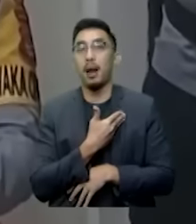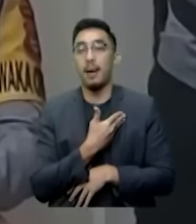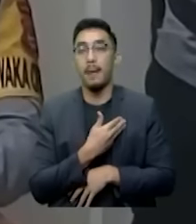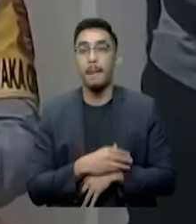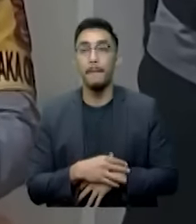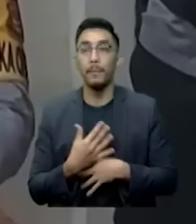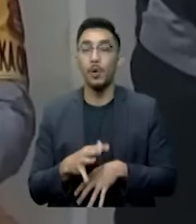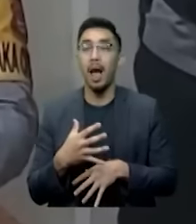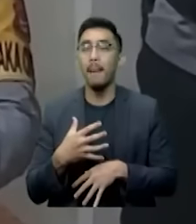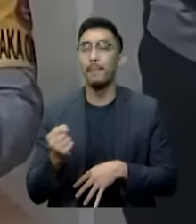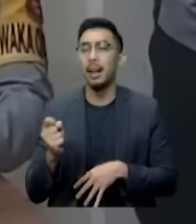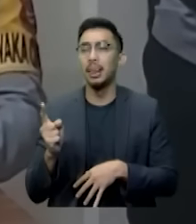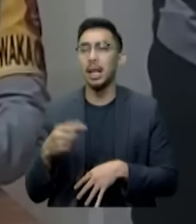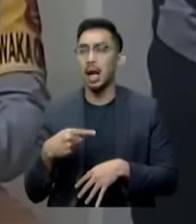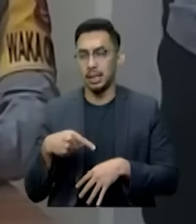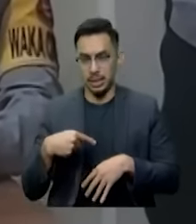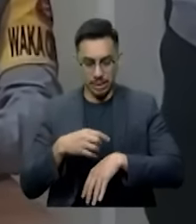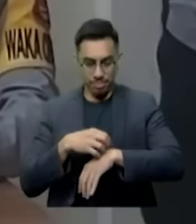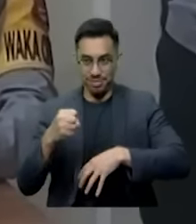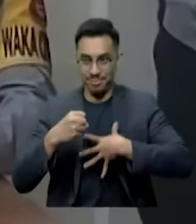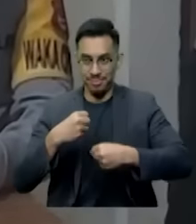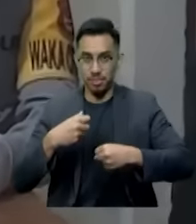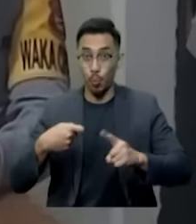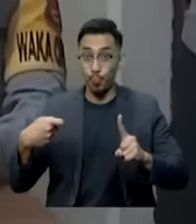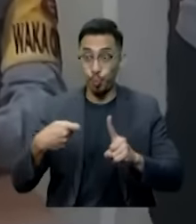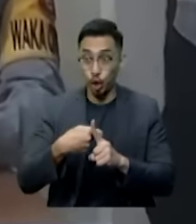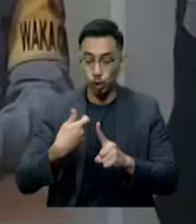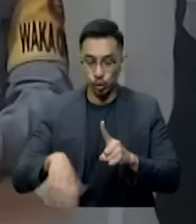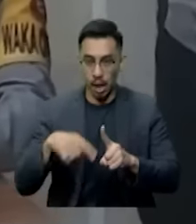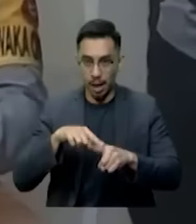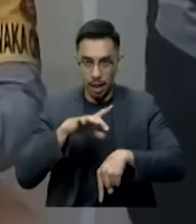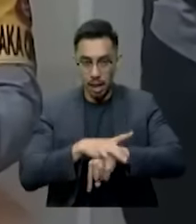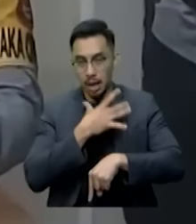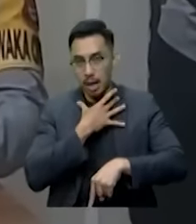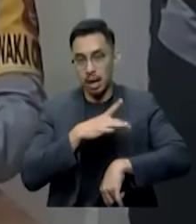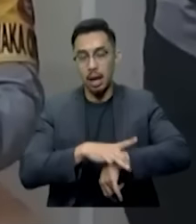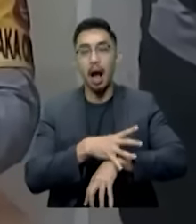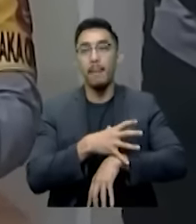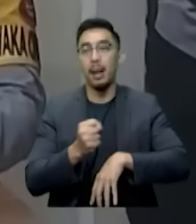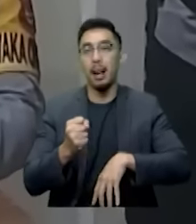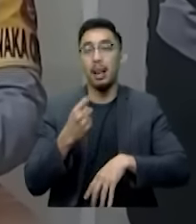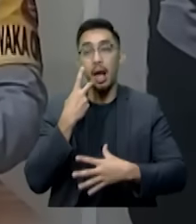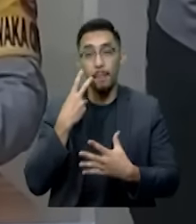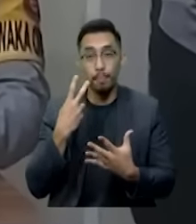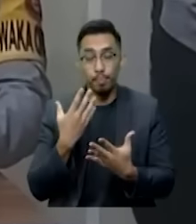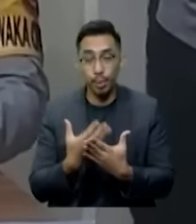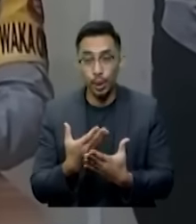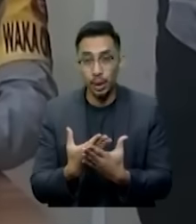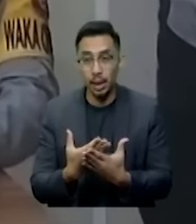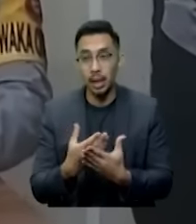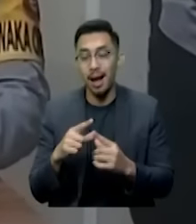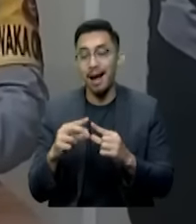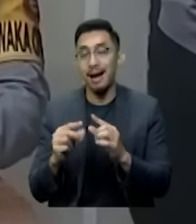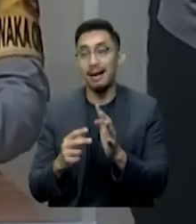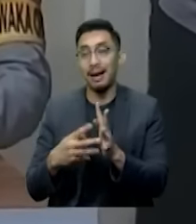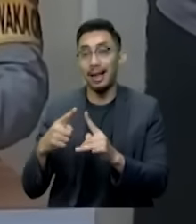dari tubuh korban setelah pembunuhan tersebut dilakukannya. Bukti yang ditemukan dan dari pelaku Arneta Mamonto menjelaskan